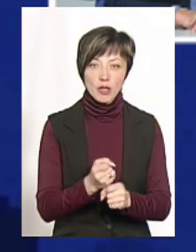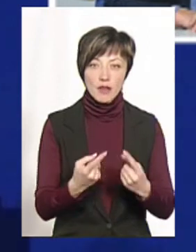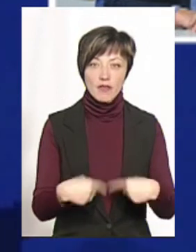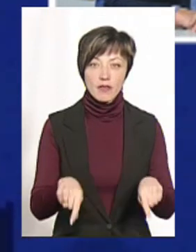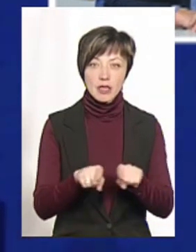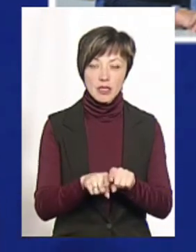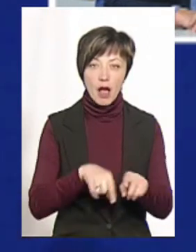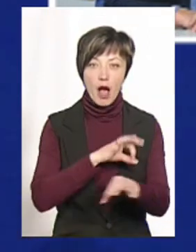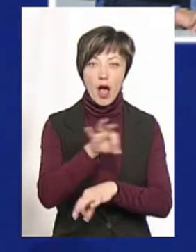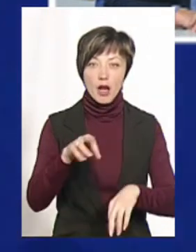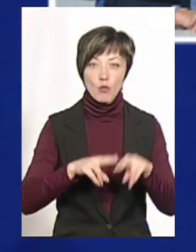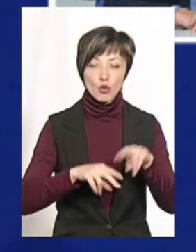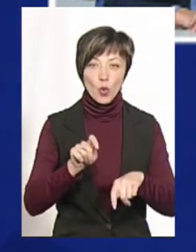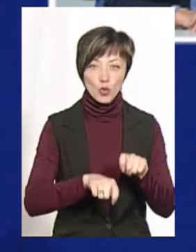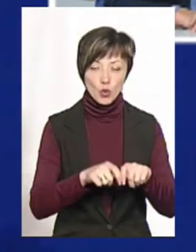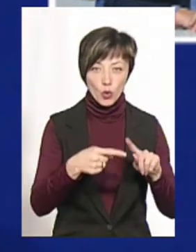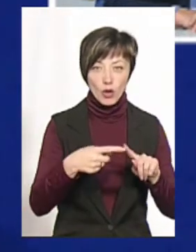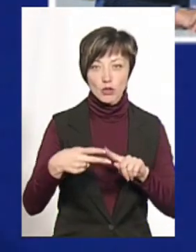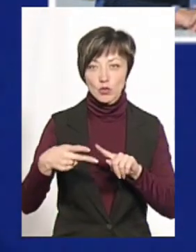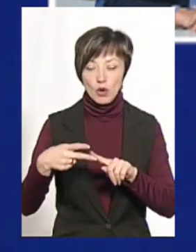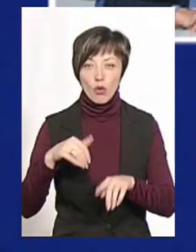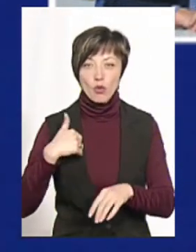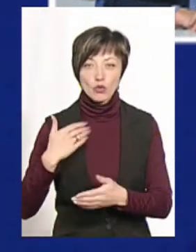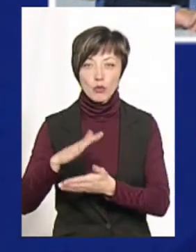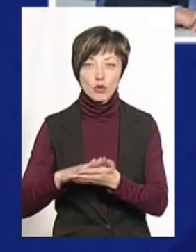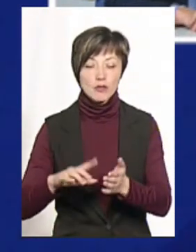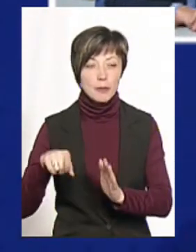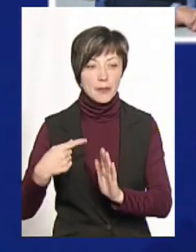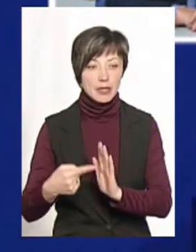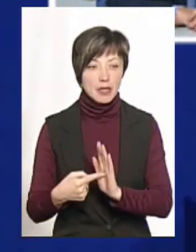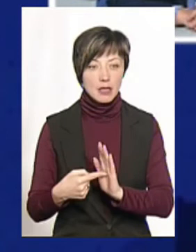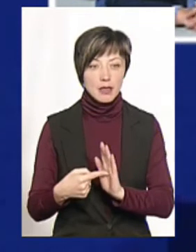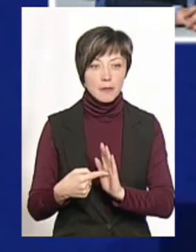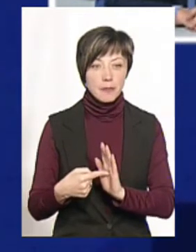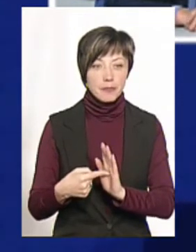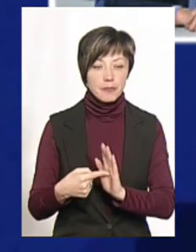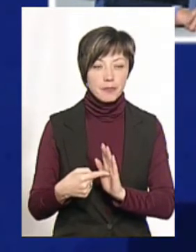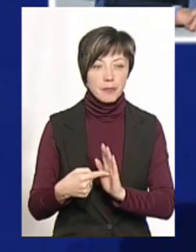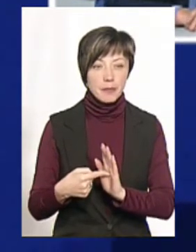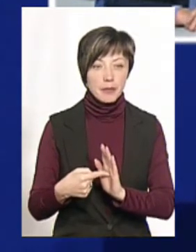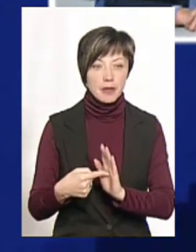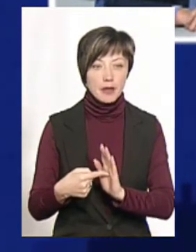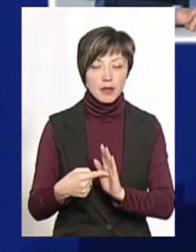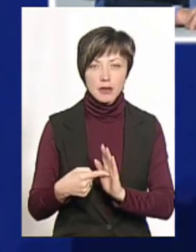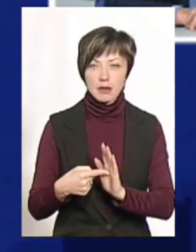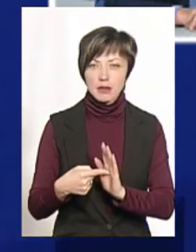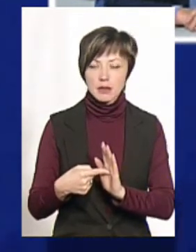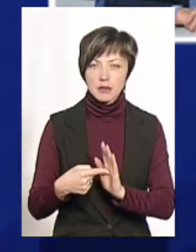відділу архбудконтролю, це перше таке питання. І друге, я хочу продовжити питання по домкому